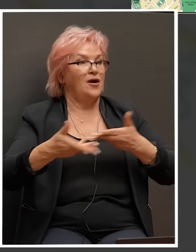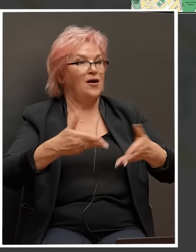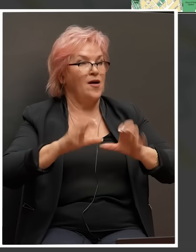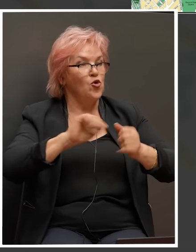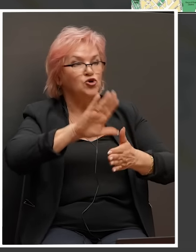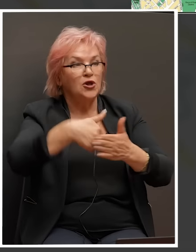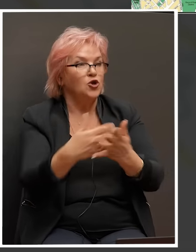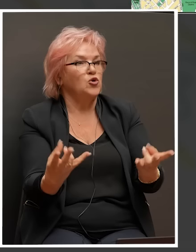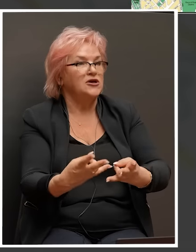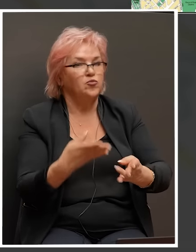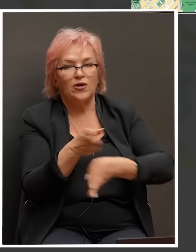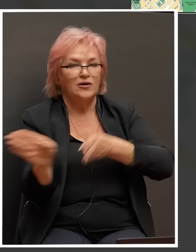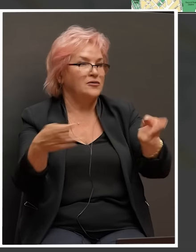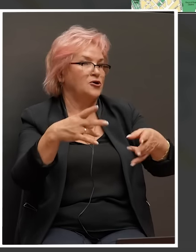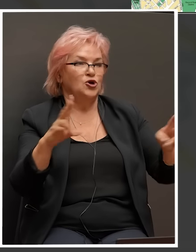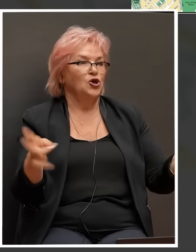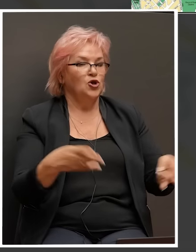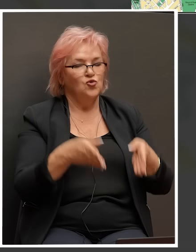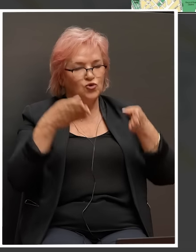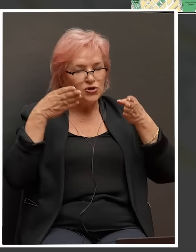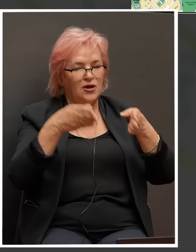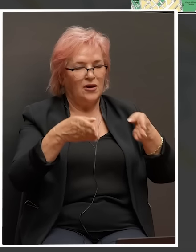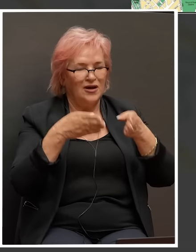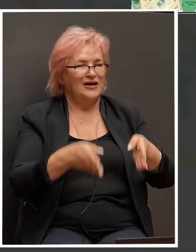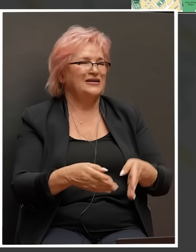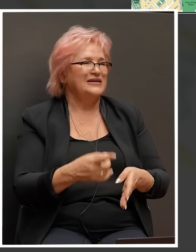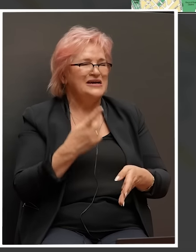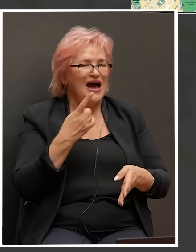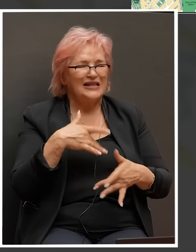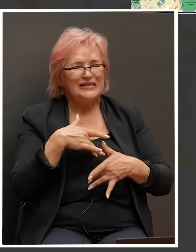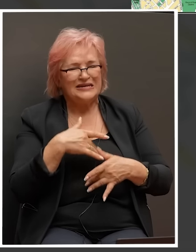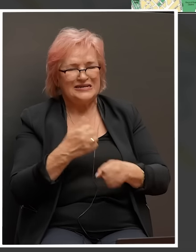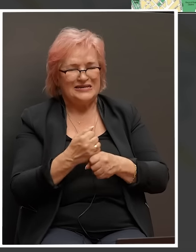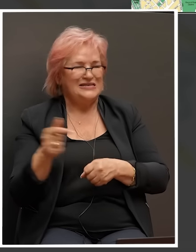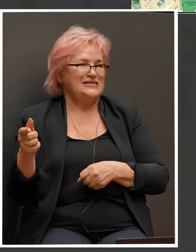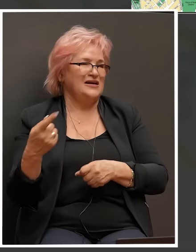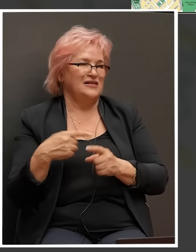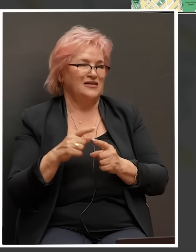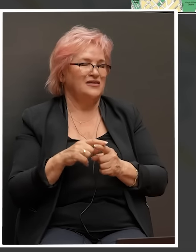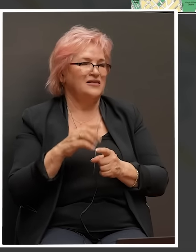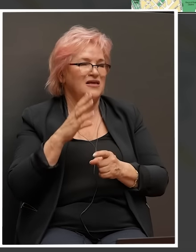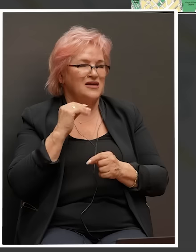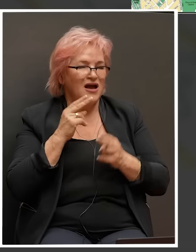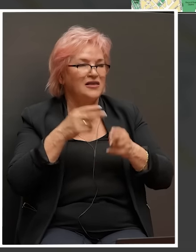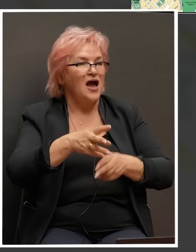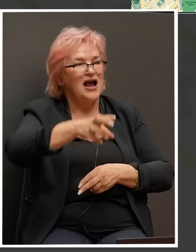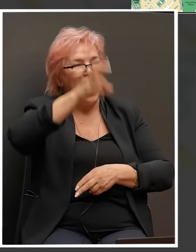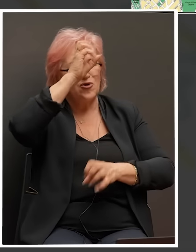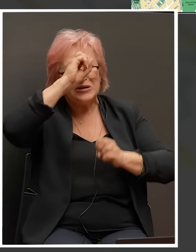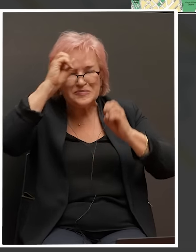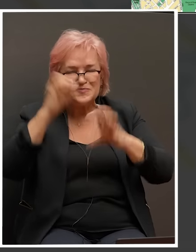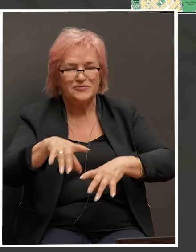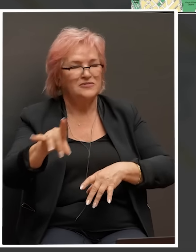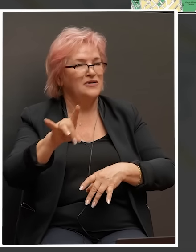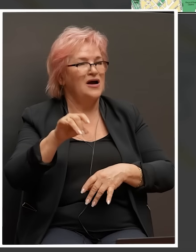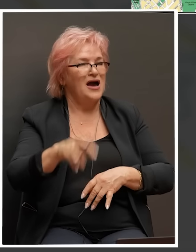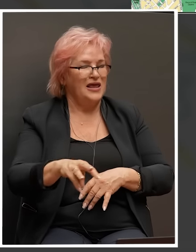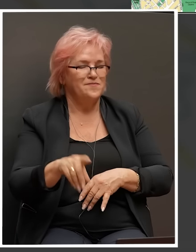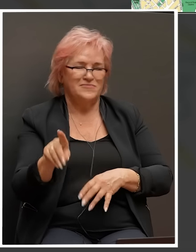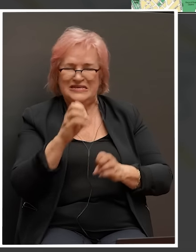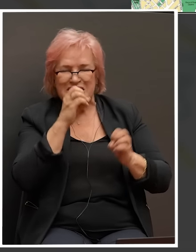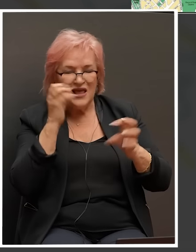вы можете даже никуда не сворачивать, кроме небольшой гадости, которую сделал римлянам король, когда въехал в город. Король ненавидел Рим, я имею в виду Виктора Эммануила